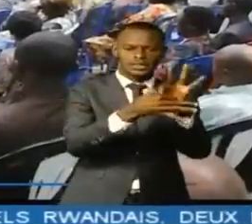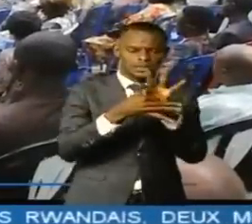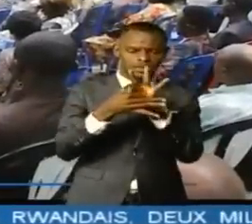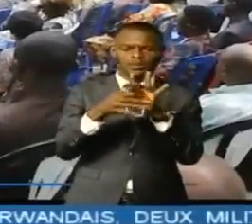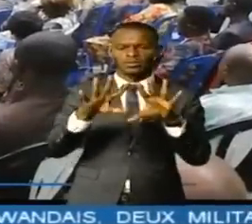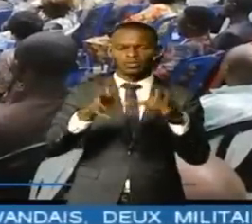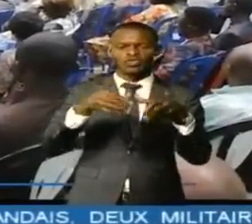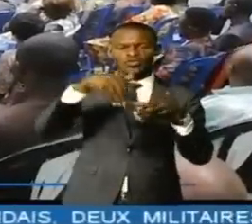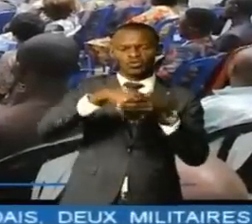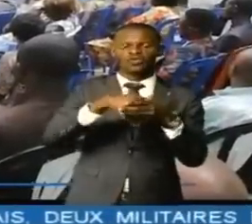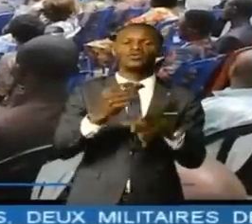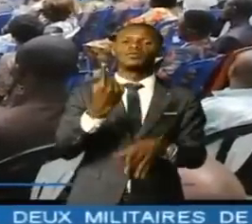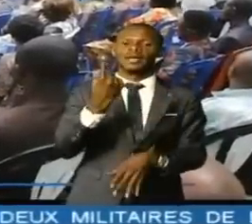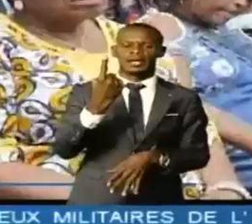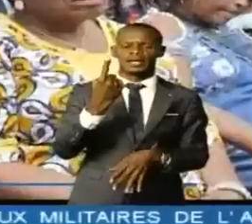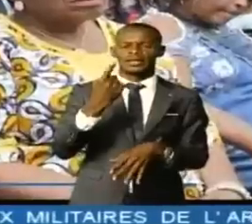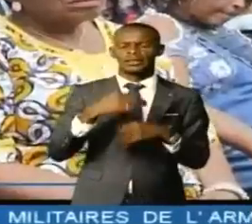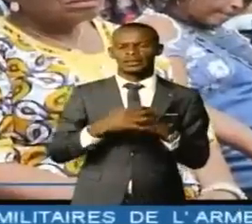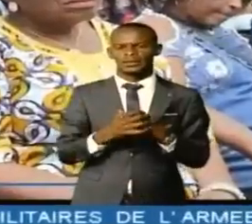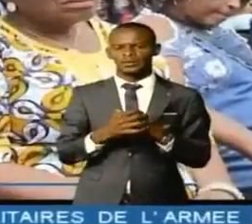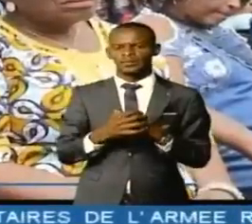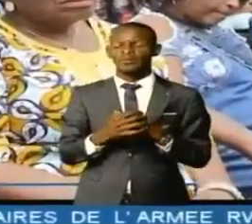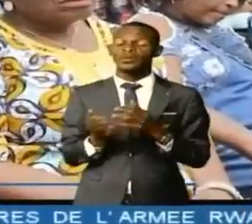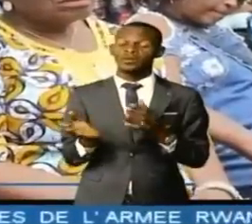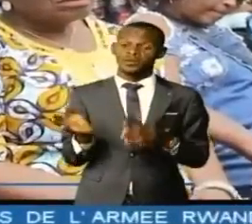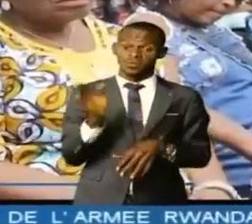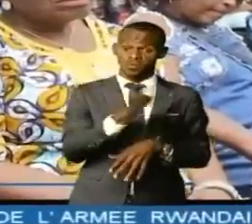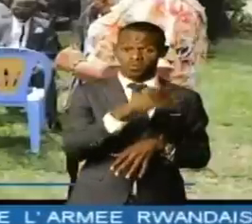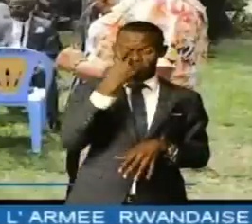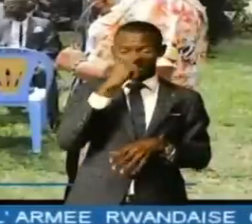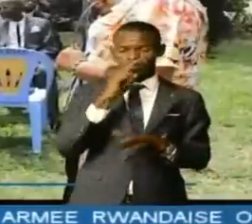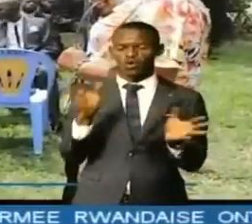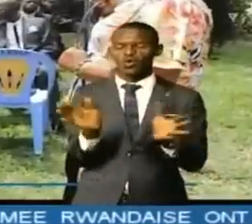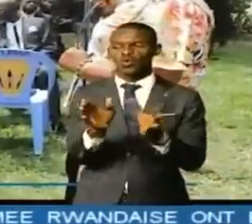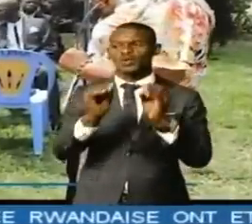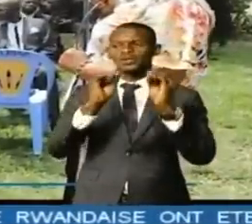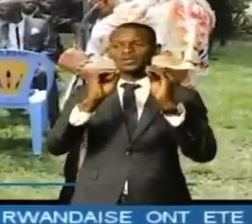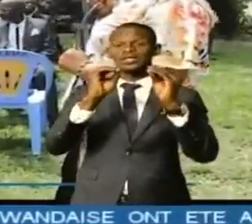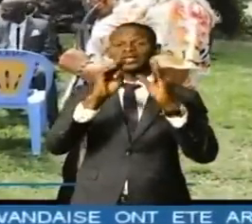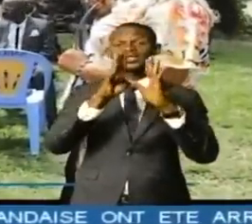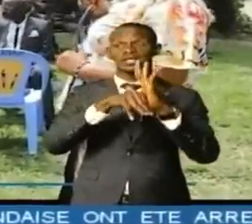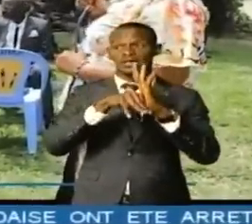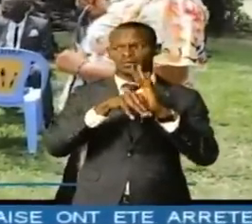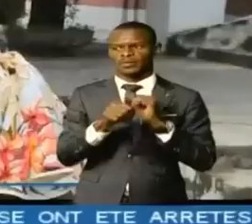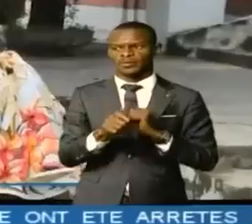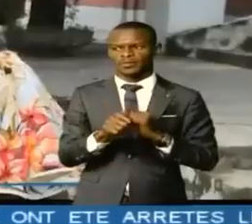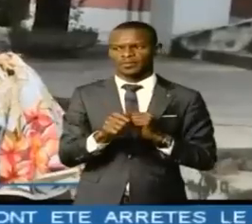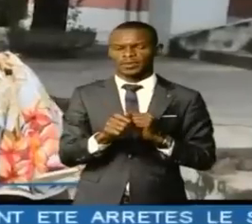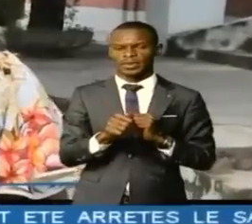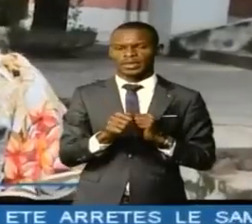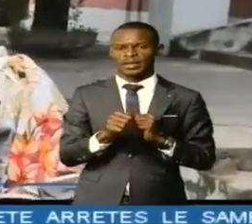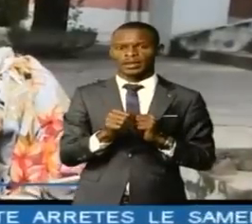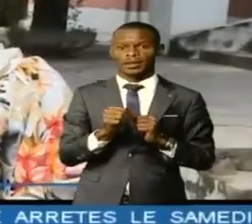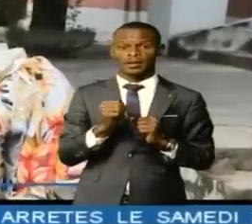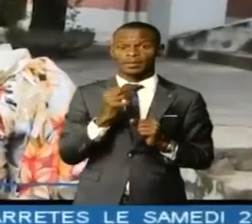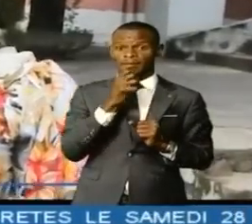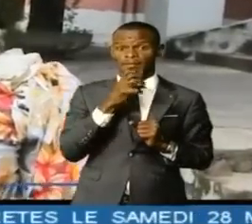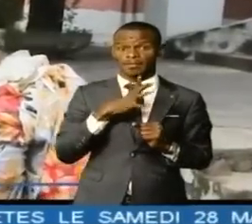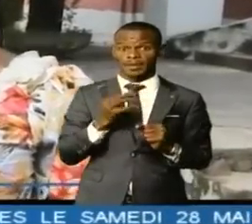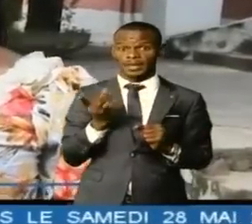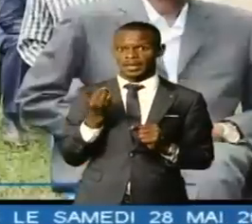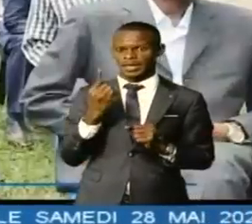communauté chrétienne. S'agissant de la profession proprement dite, Madame Clara Mafuala a, au nom de la coordination